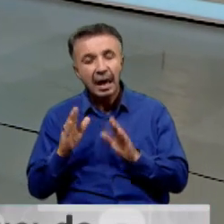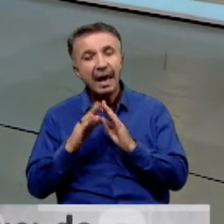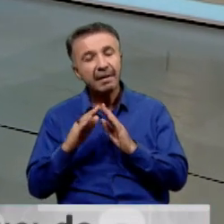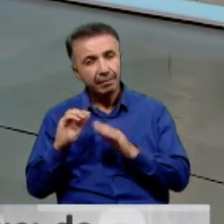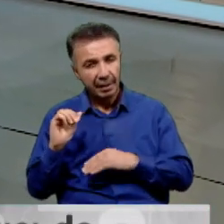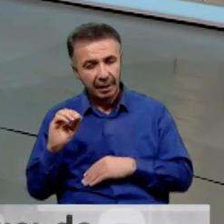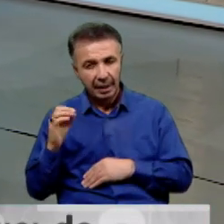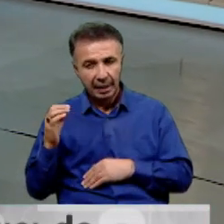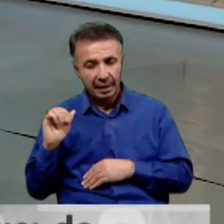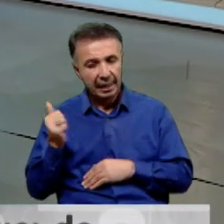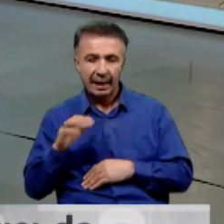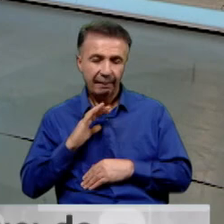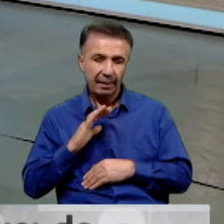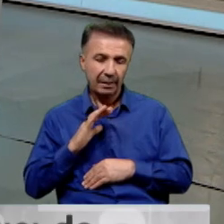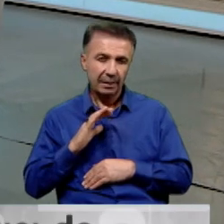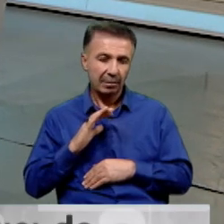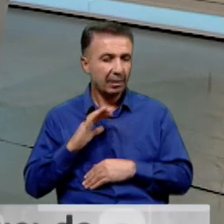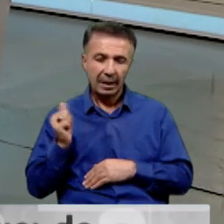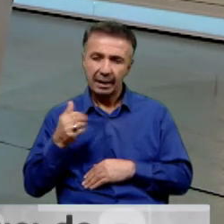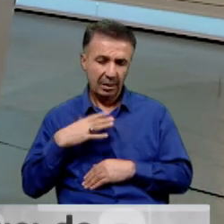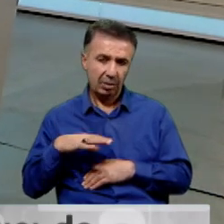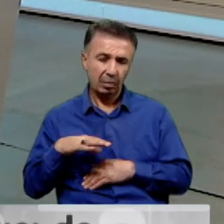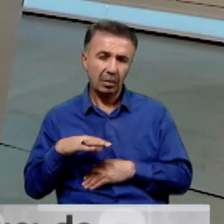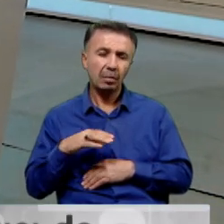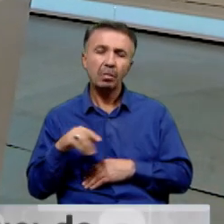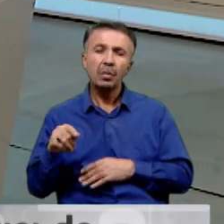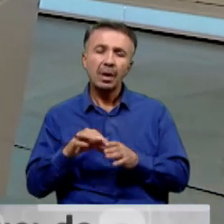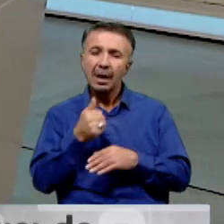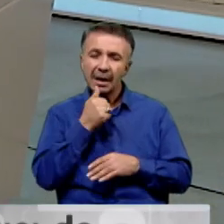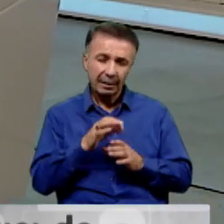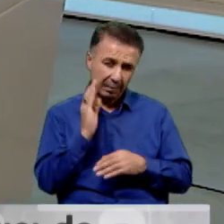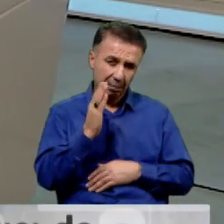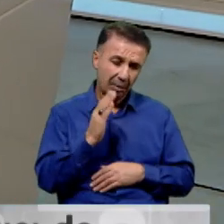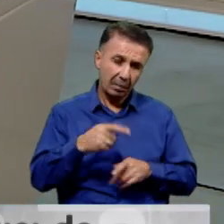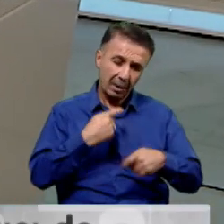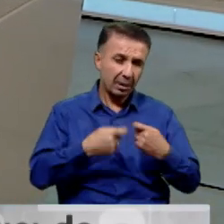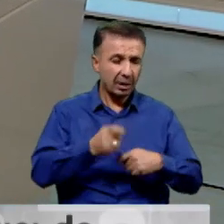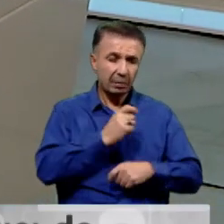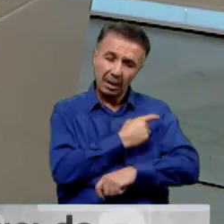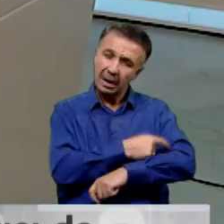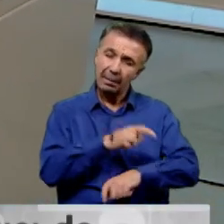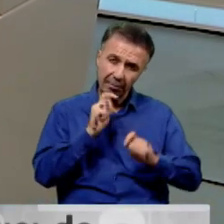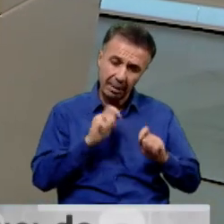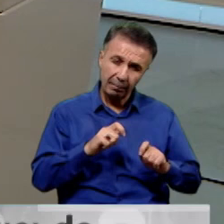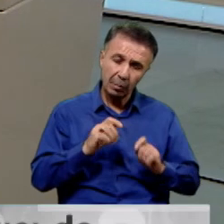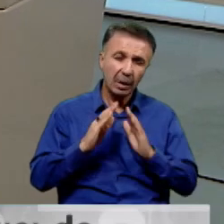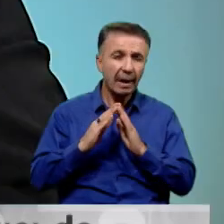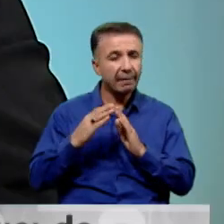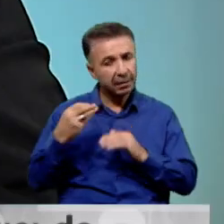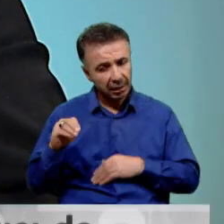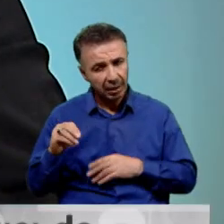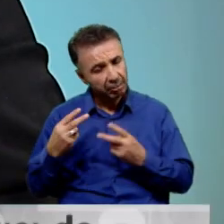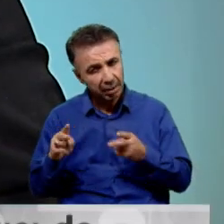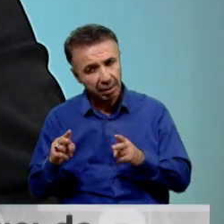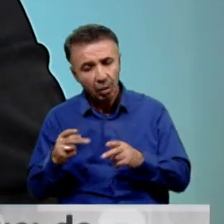vardır. Evinin değerini istiyor. Bu adam gitmiş haram işlemiş. Haram işlemesine rağmen buna evini satması caizdir. Bu